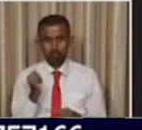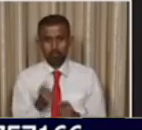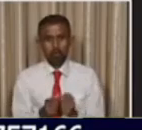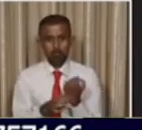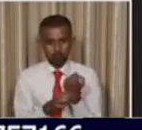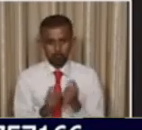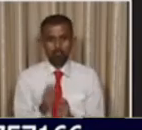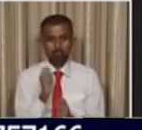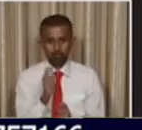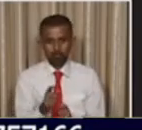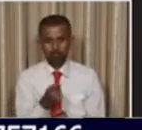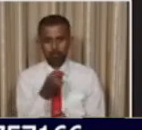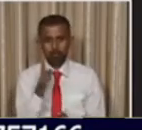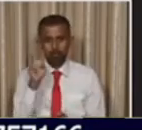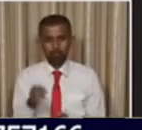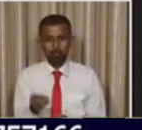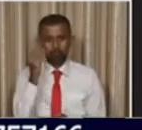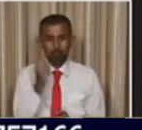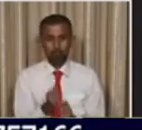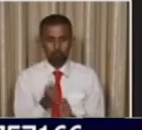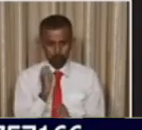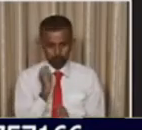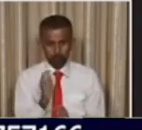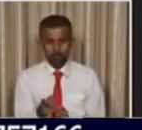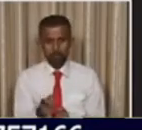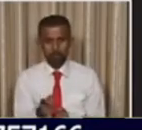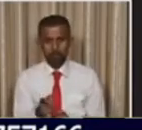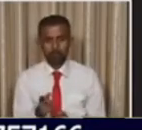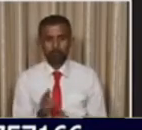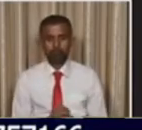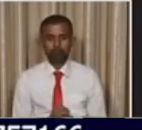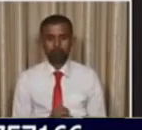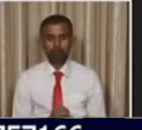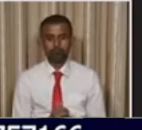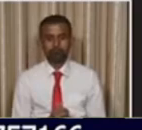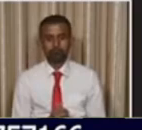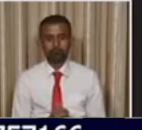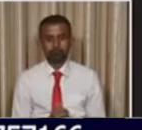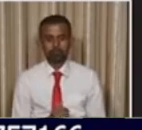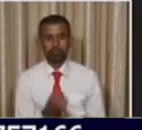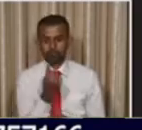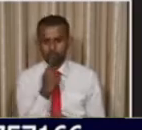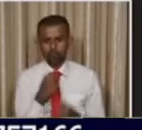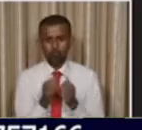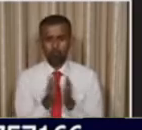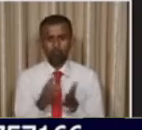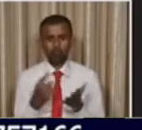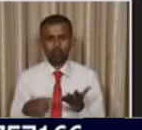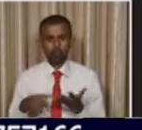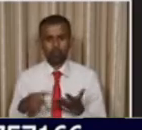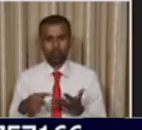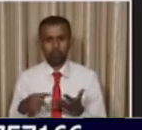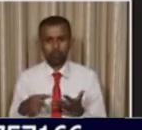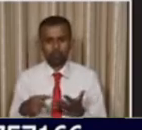வத்தேனவா ரூபாய் 13,000 வேடி தீமனவா கப்பி எங்கெல்லாம் வெட்டுப்பட்டு எக்க துக்கறல தீனவா இதோட ஒய் கியன சாம தியாக்ம கரு